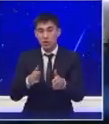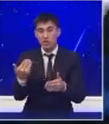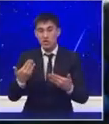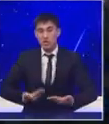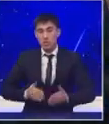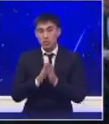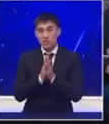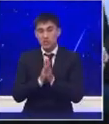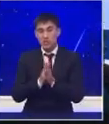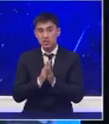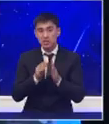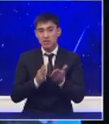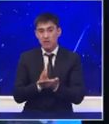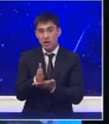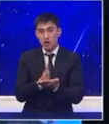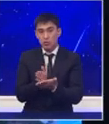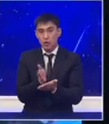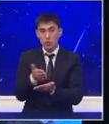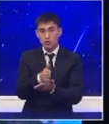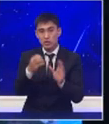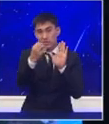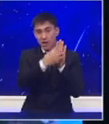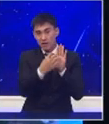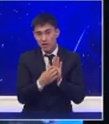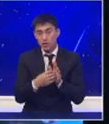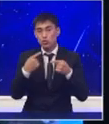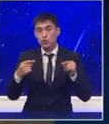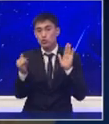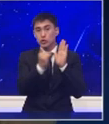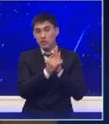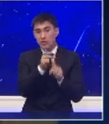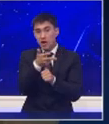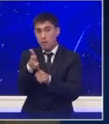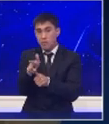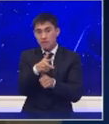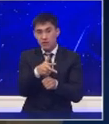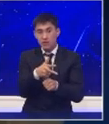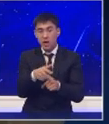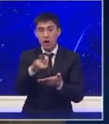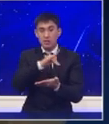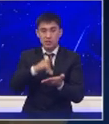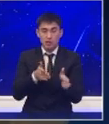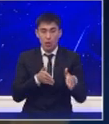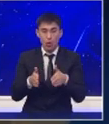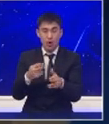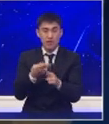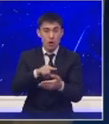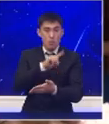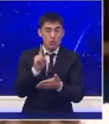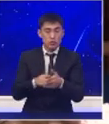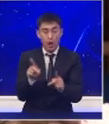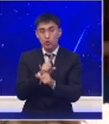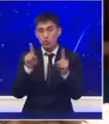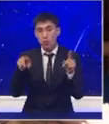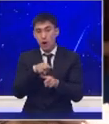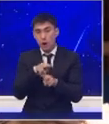жители просили составить карту дислокации дорожных знаков, другие – установить камеры видеонаблюдения на городских дорогах. Эти вопросы взяты на